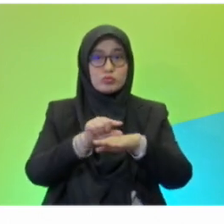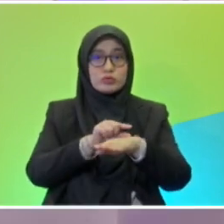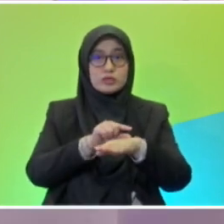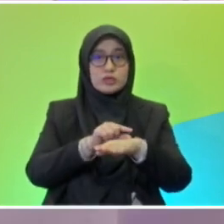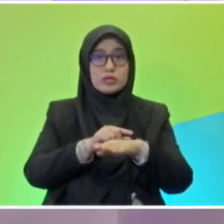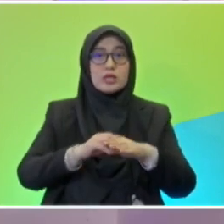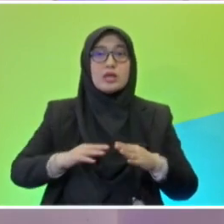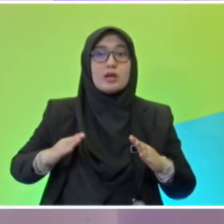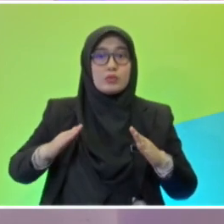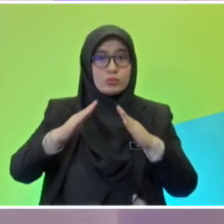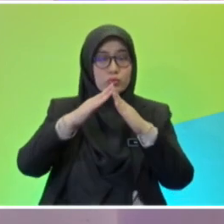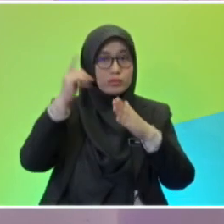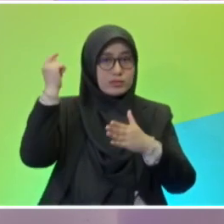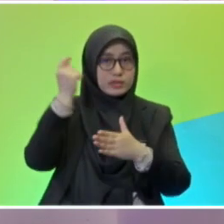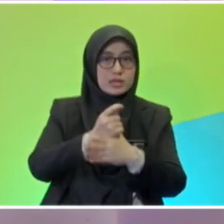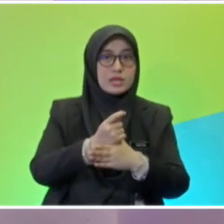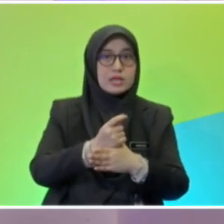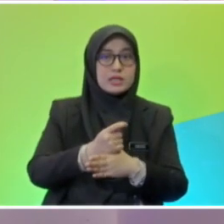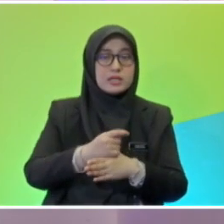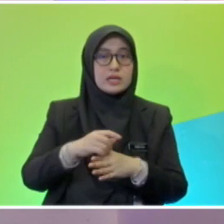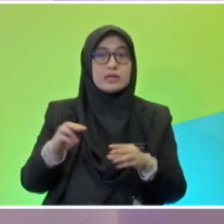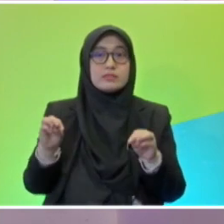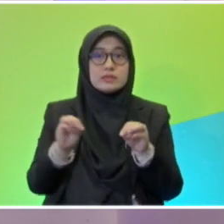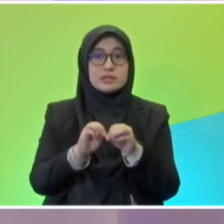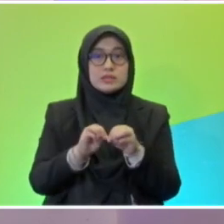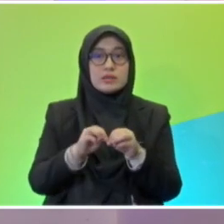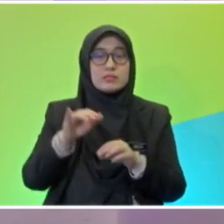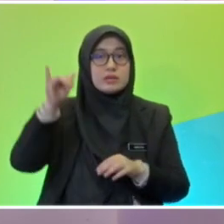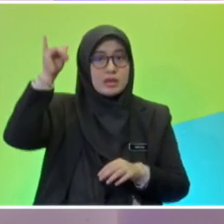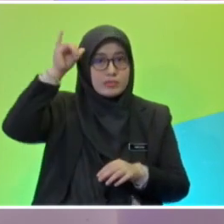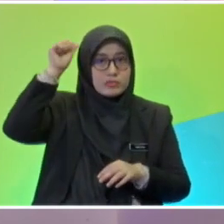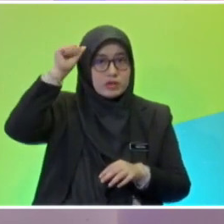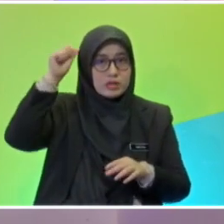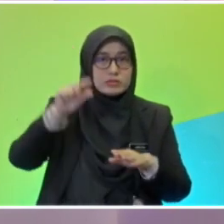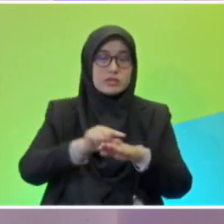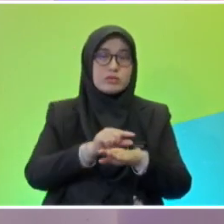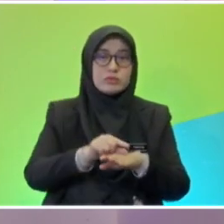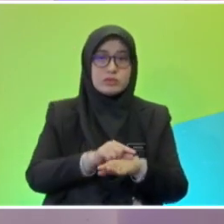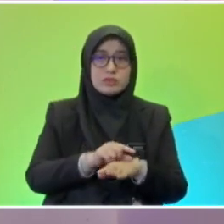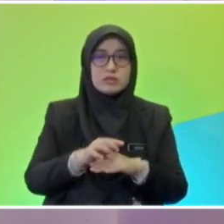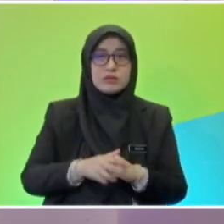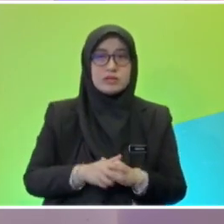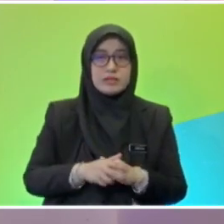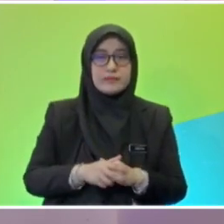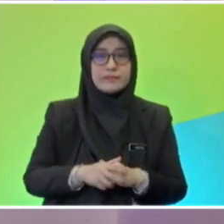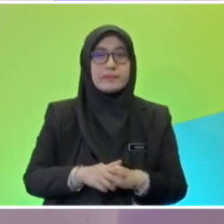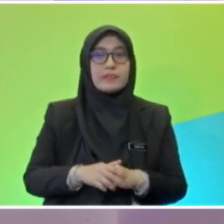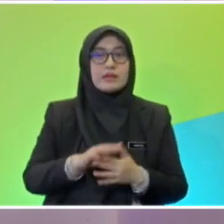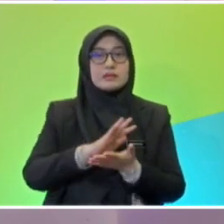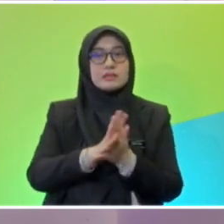biasanya dilakukan oleh britis membawa persenjataannya lebih besar dan lebih berat untuk menentang beliau